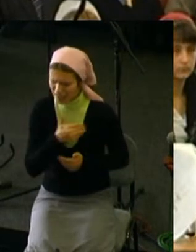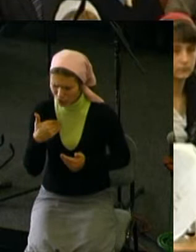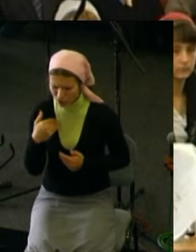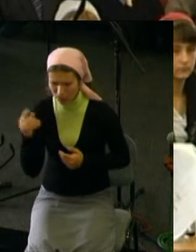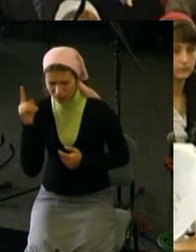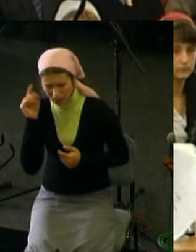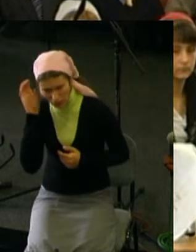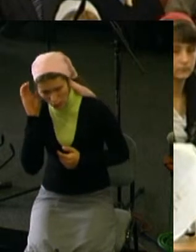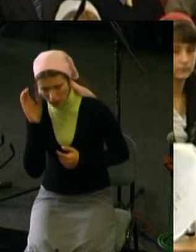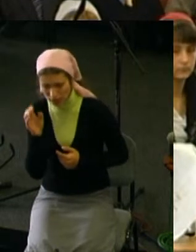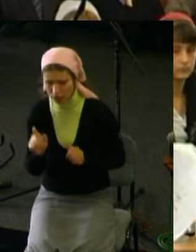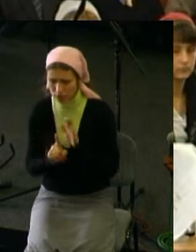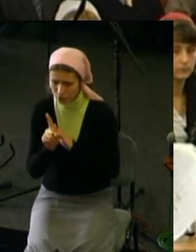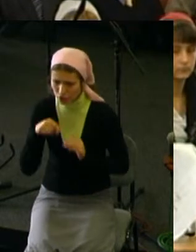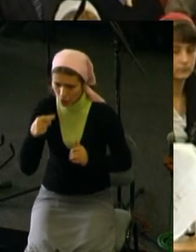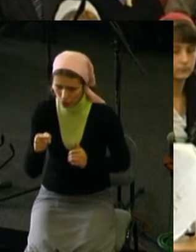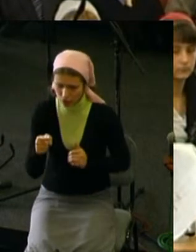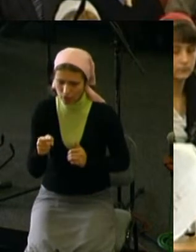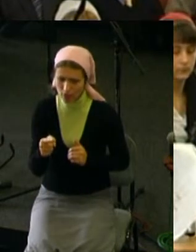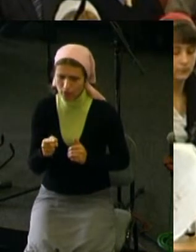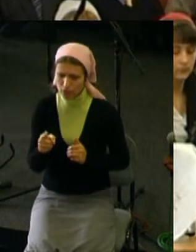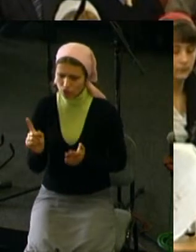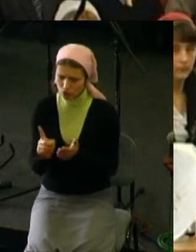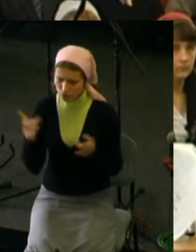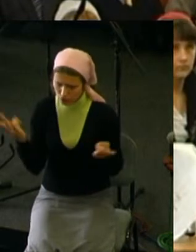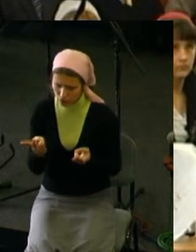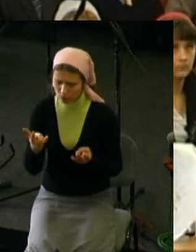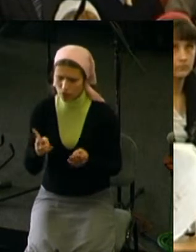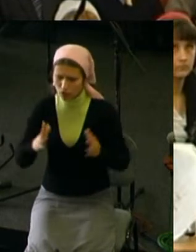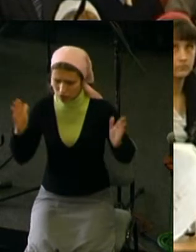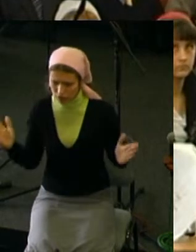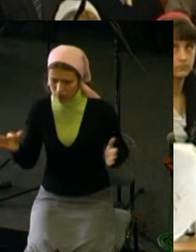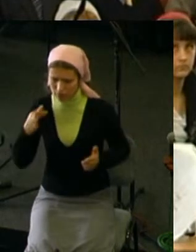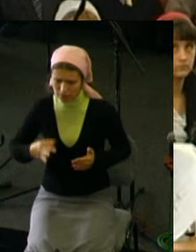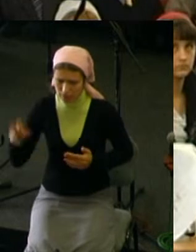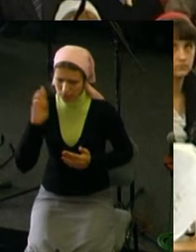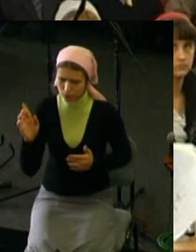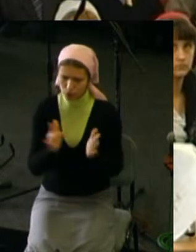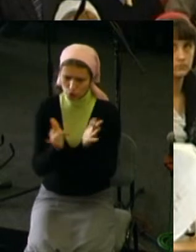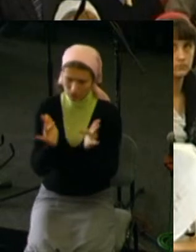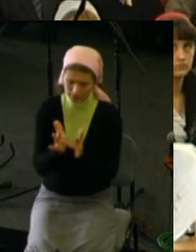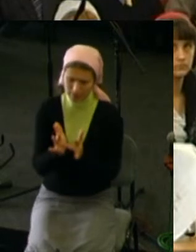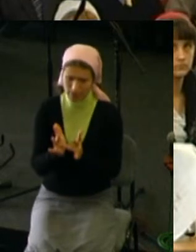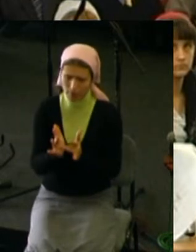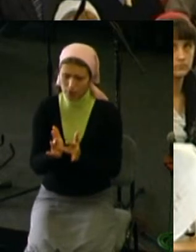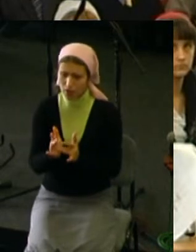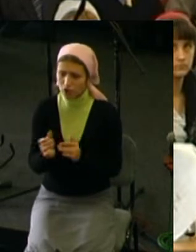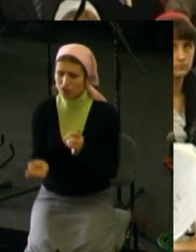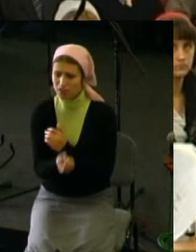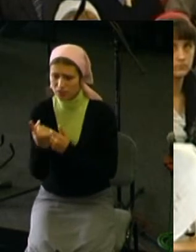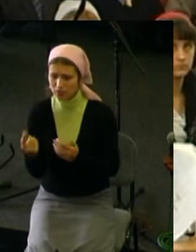слухати Вони почали говорити про те щоб був розіп'ятий син божий Ісус Христос